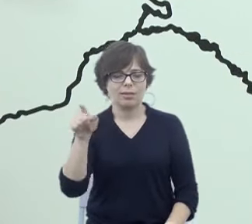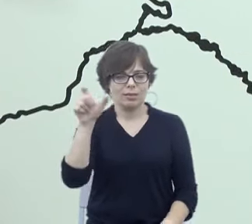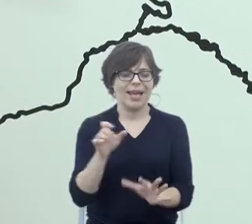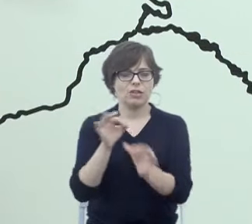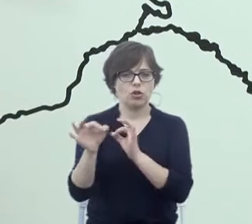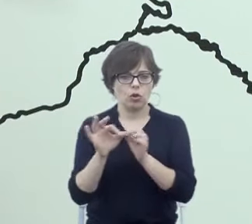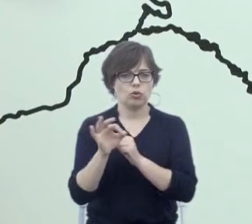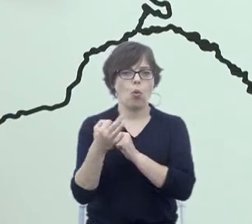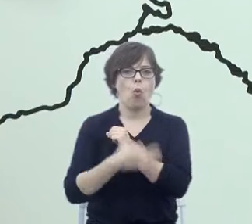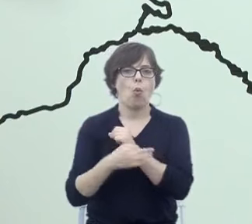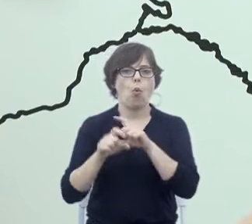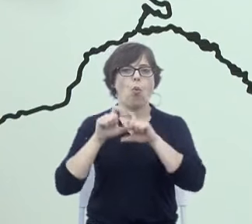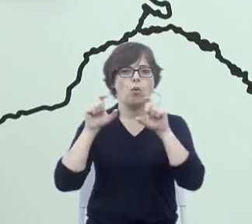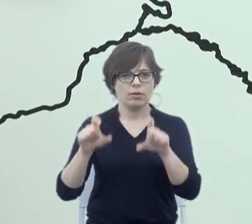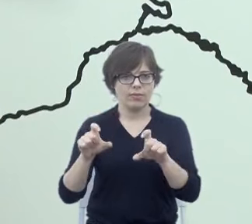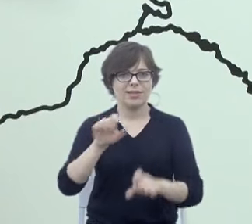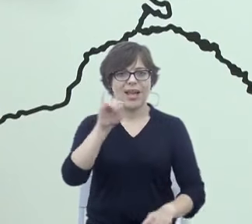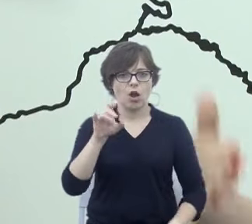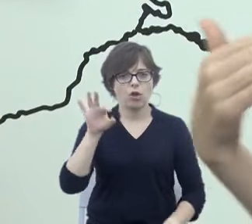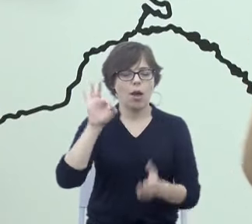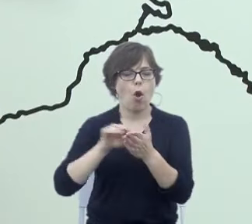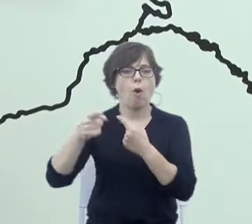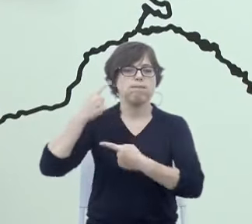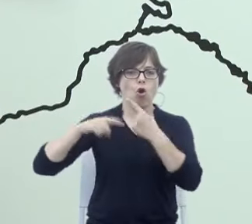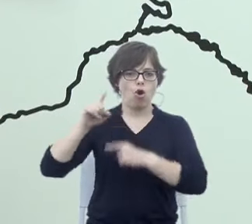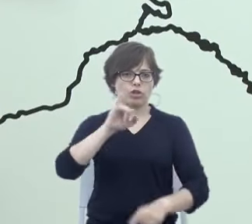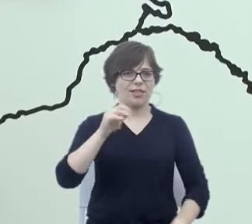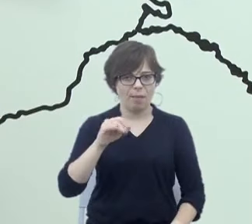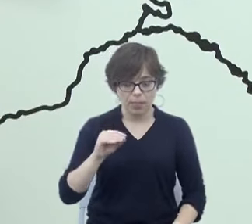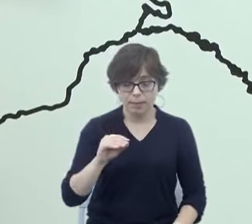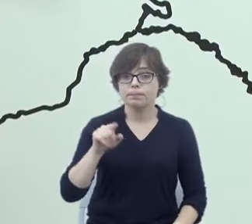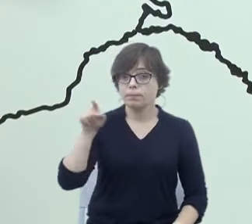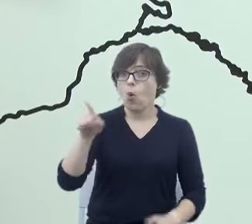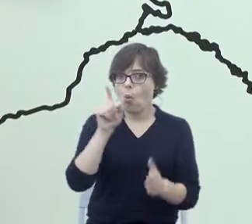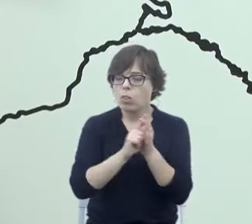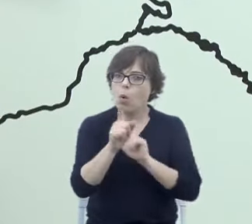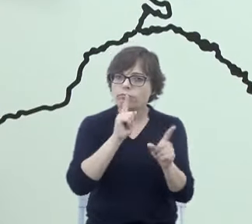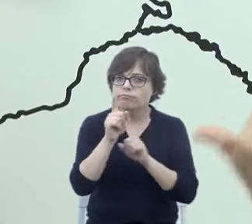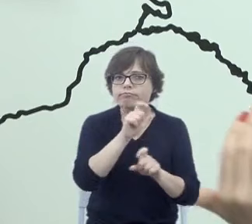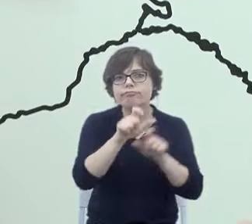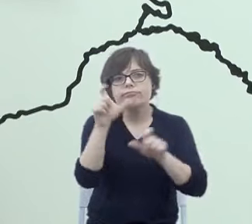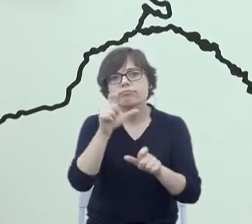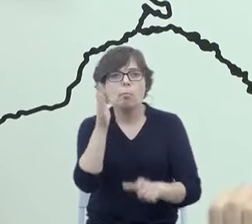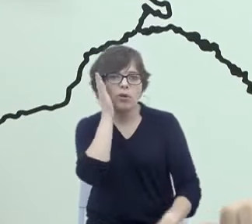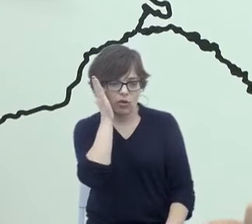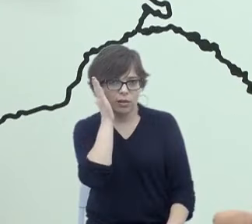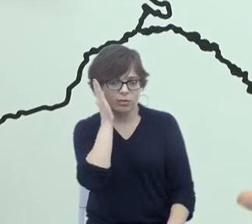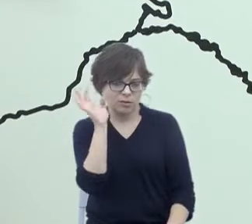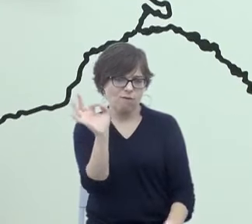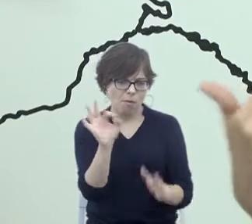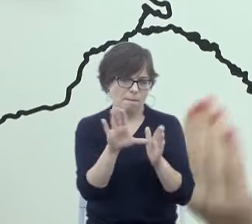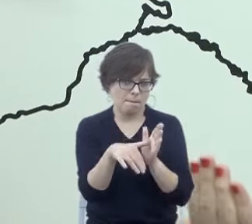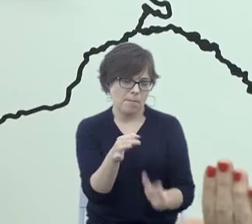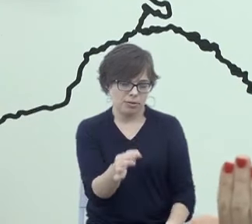z Uniwersytetu Jakolińskiego, która pochodzi z Jedwabnego, jej się udało zrobić wywiady z mieszkańcami swojego